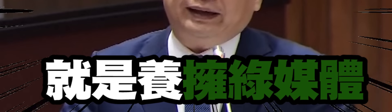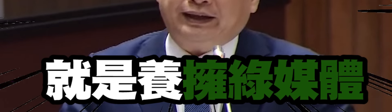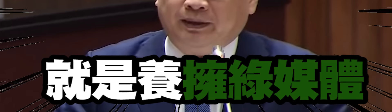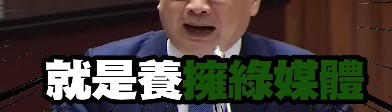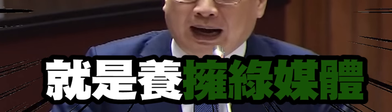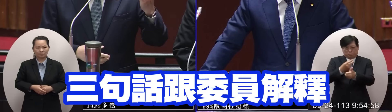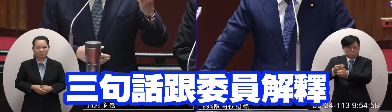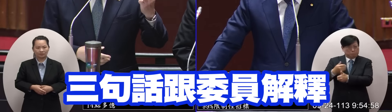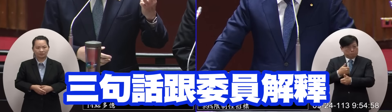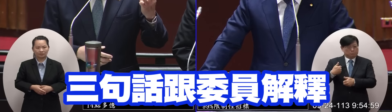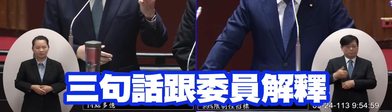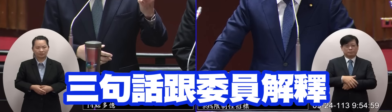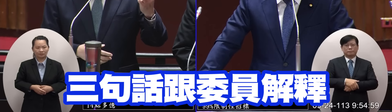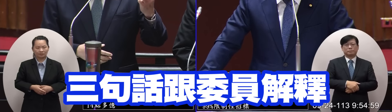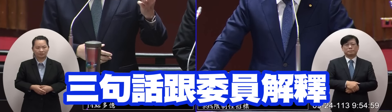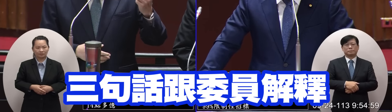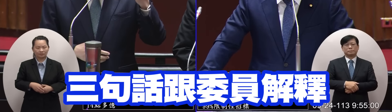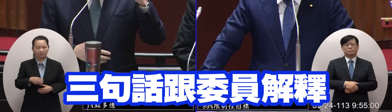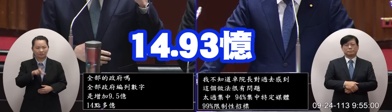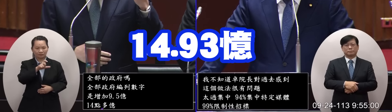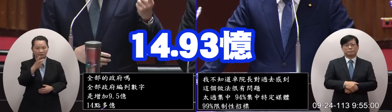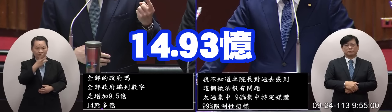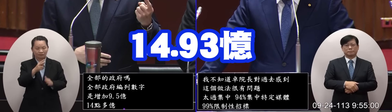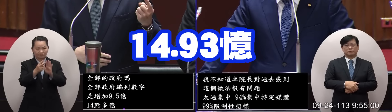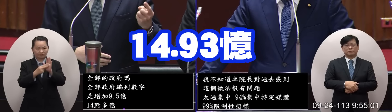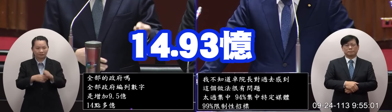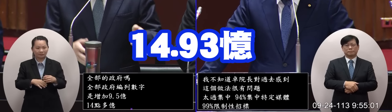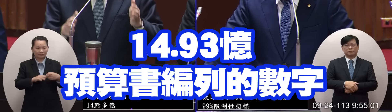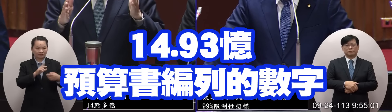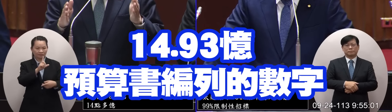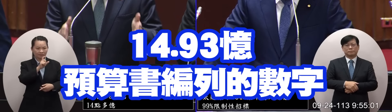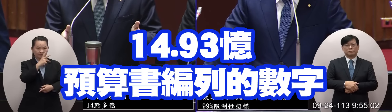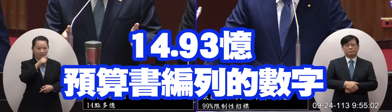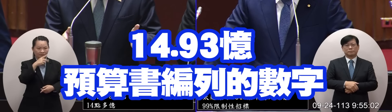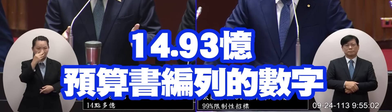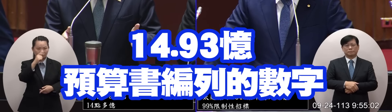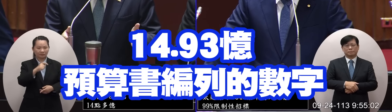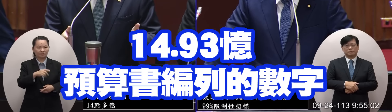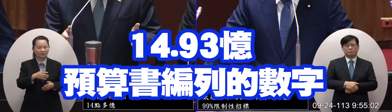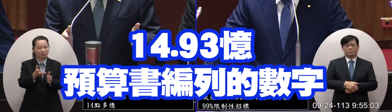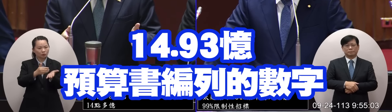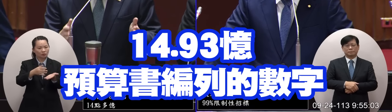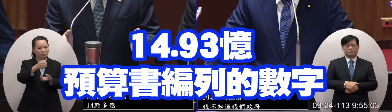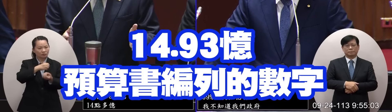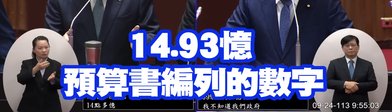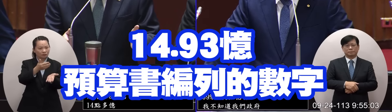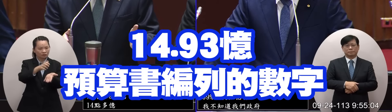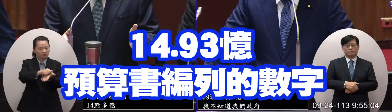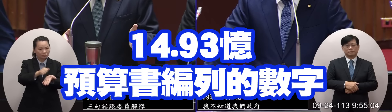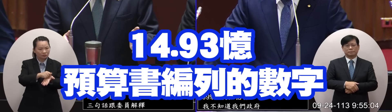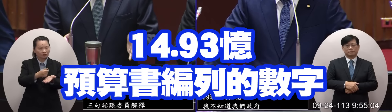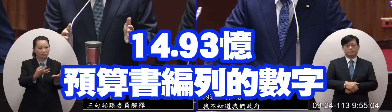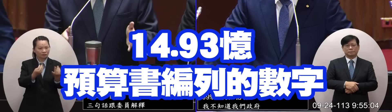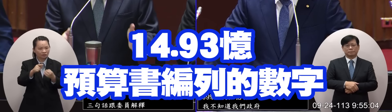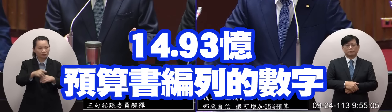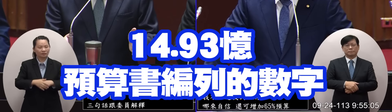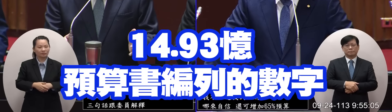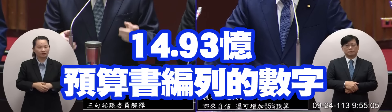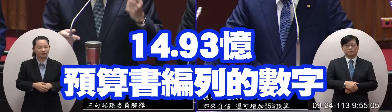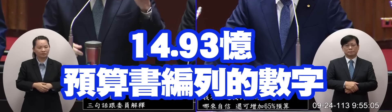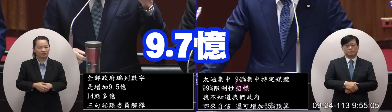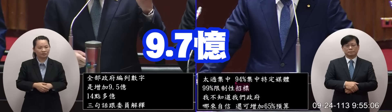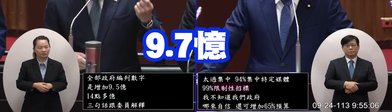绿媒体嘛。 三句话跟委员解释：14.93亿是我们预算数编列的数字，编列